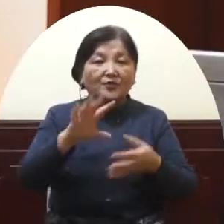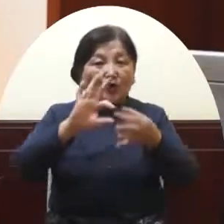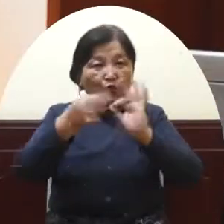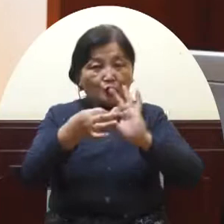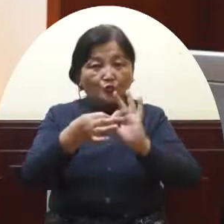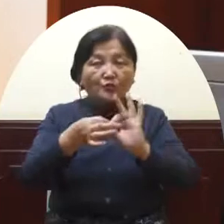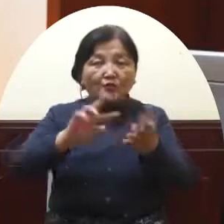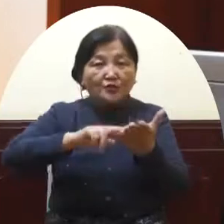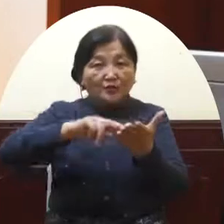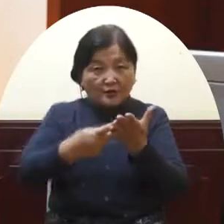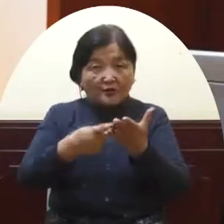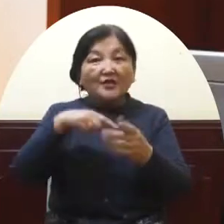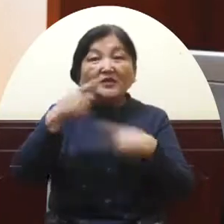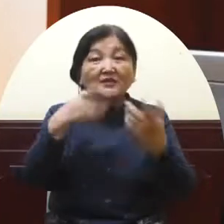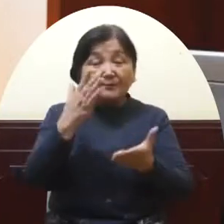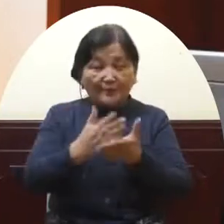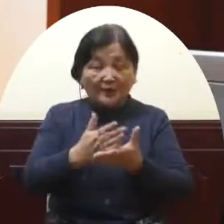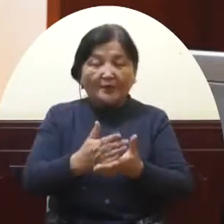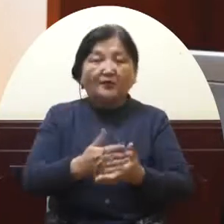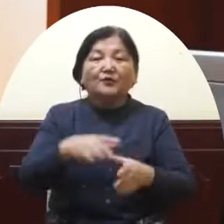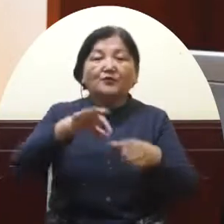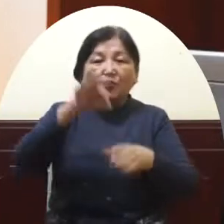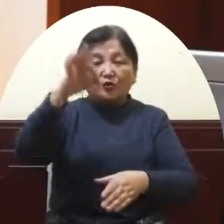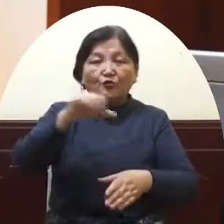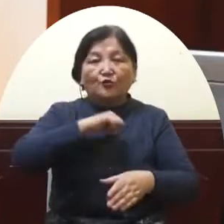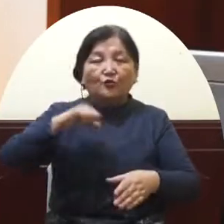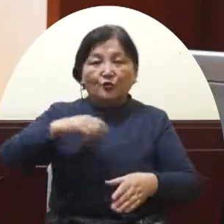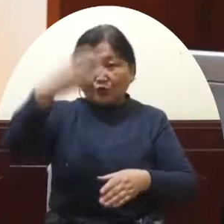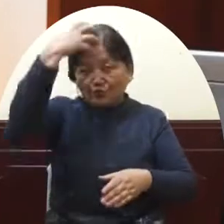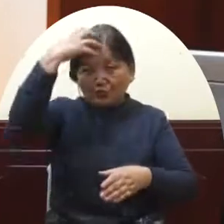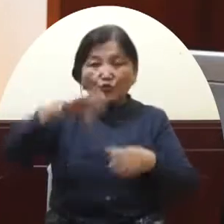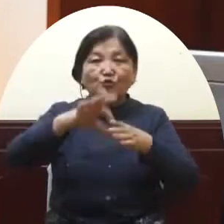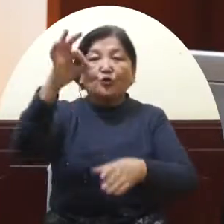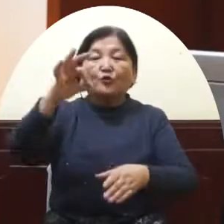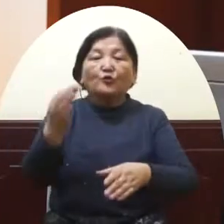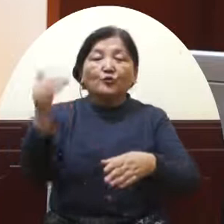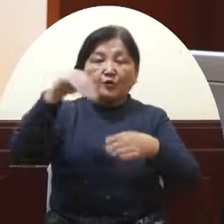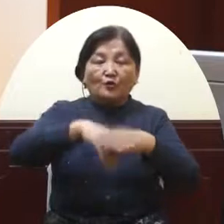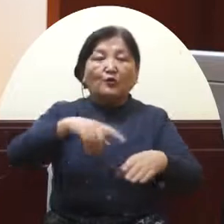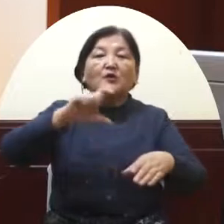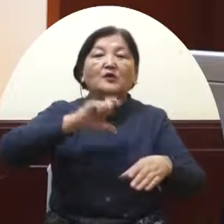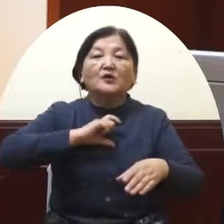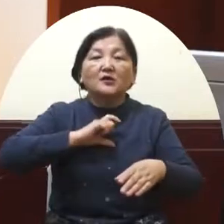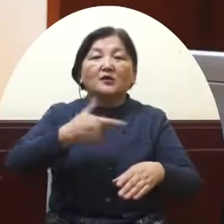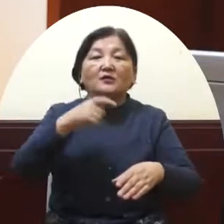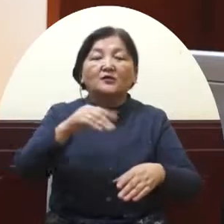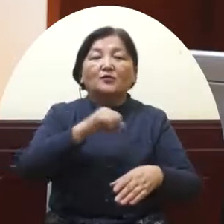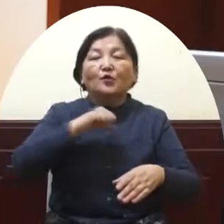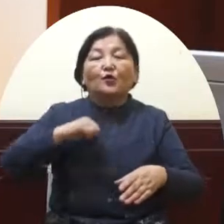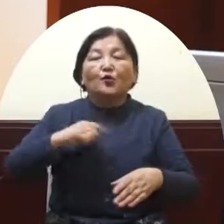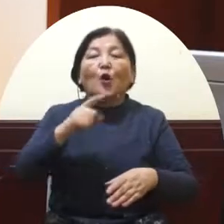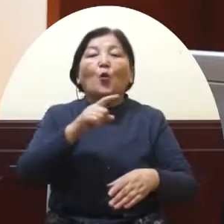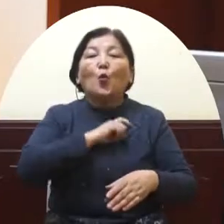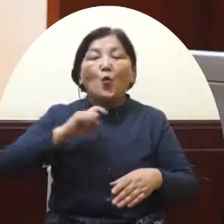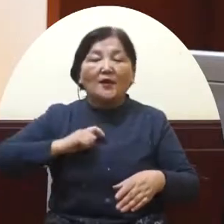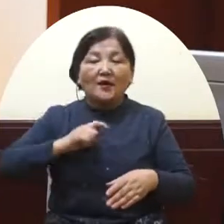бол сонгогчид эрхээ хамгаалах зорилгоор төрийн сонгуульд оролцох эрх бол сонгох эрх юм а гэж би яг өөрө томьёолсон. Яг